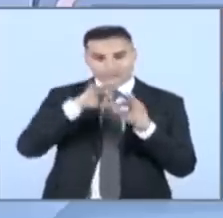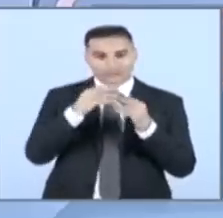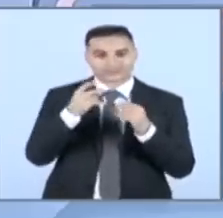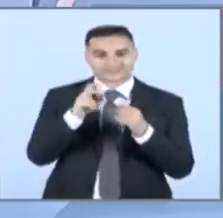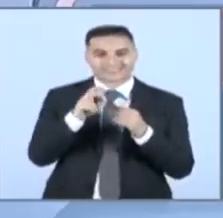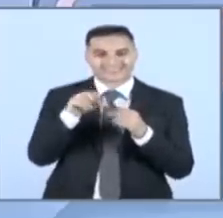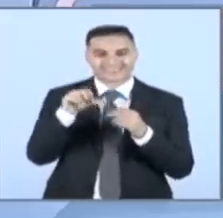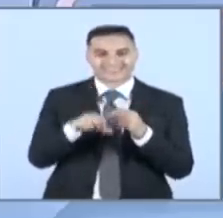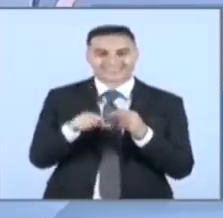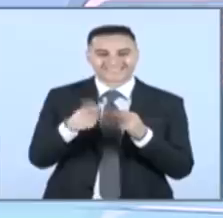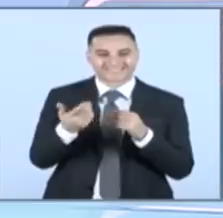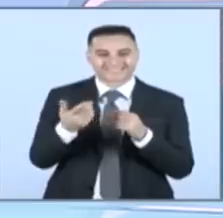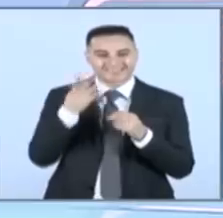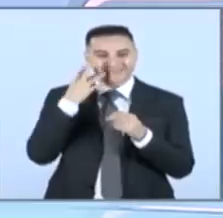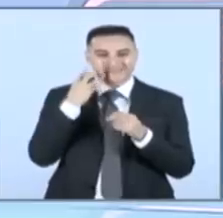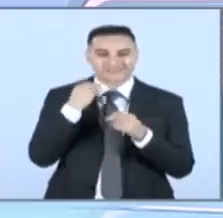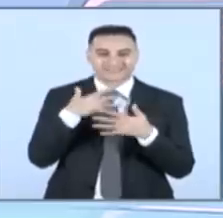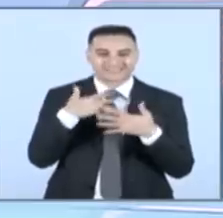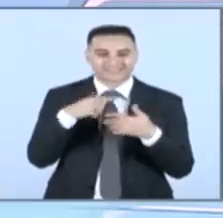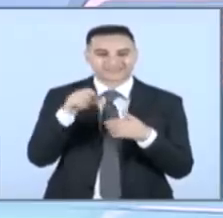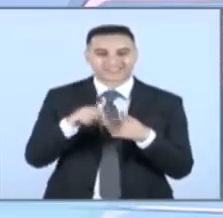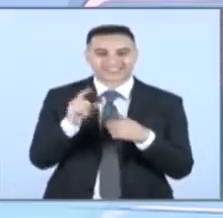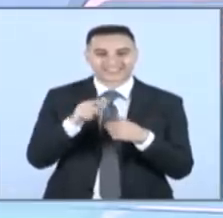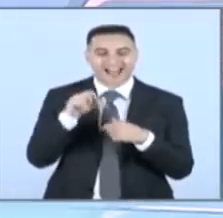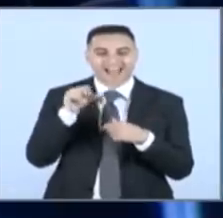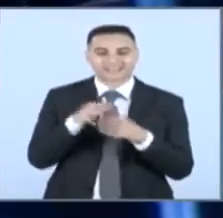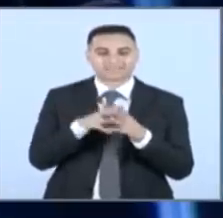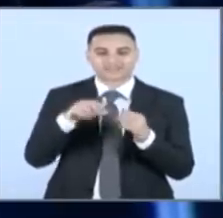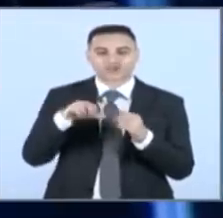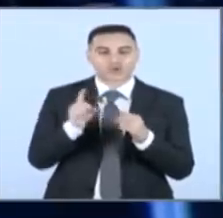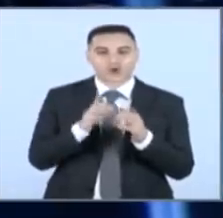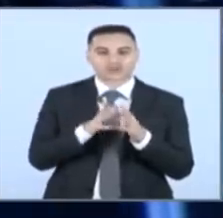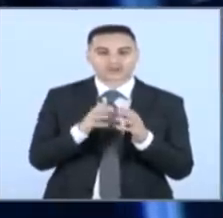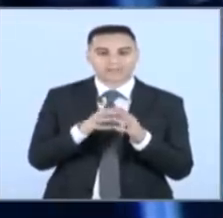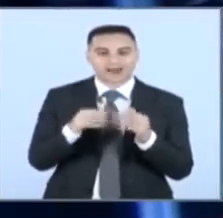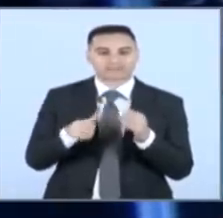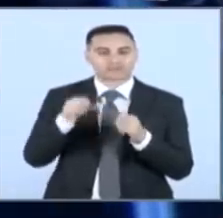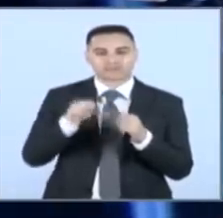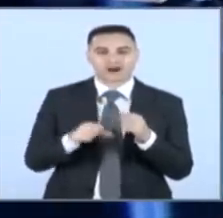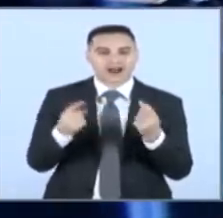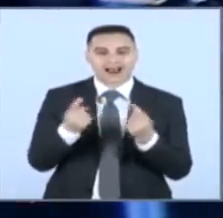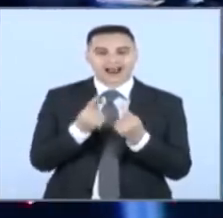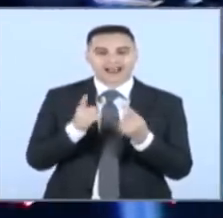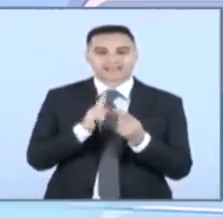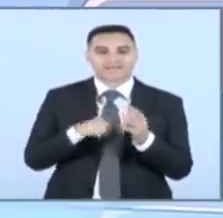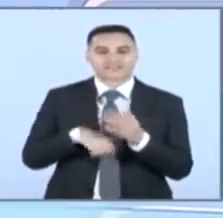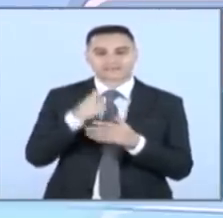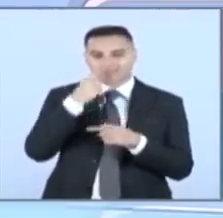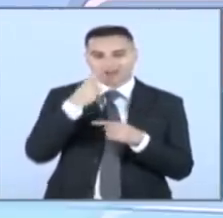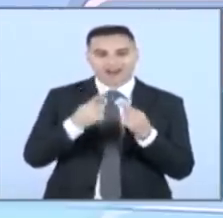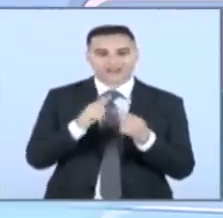مش هزيمة والله، بالعكس. لا دي هزيمة. الله، الهزيمة مش حاجة وحشة، عادي يعني، ما فيش حد بيكسب على